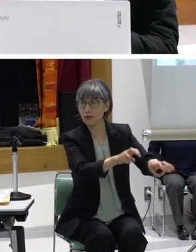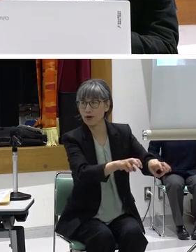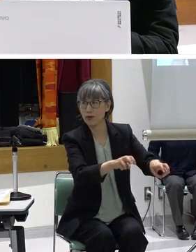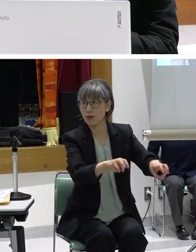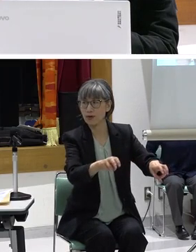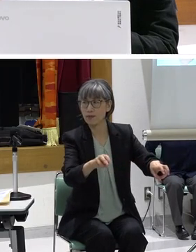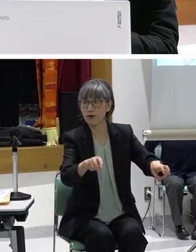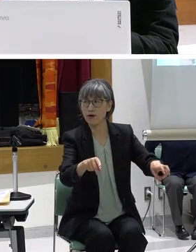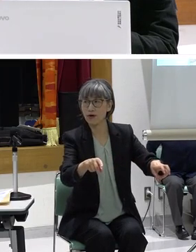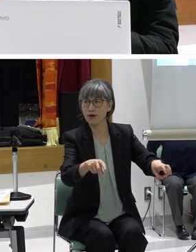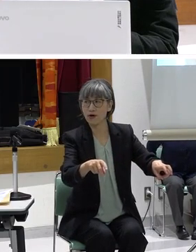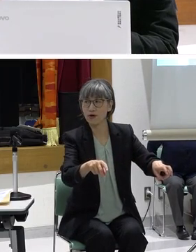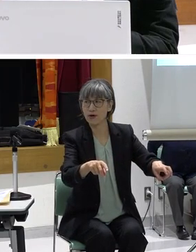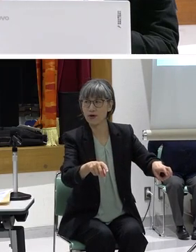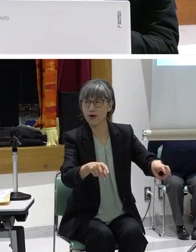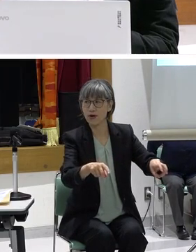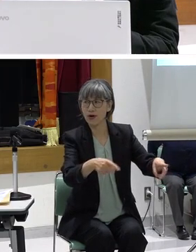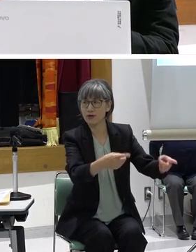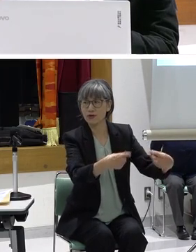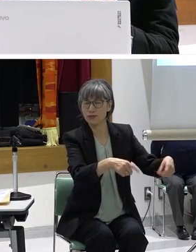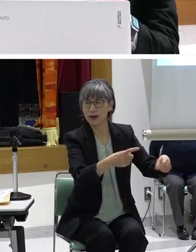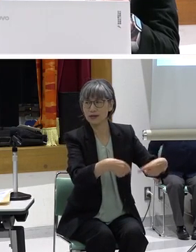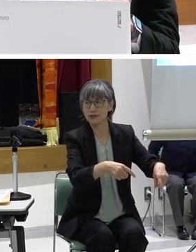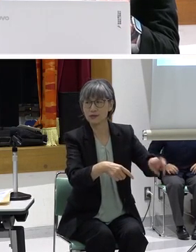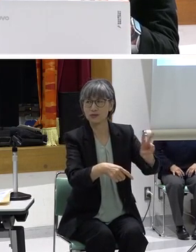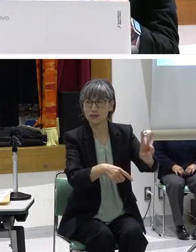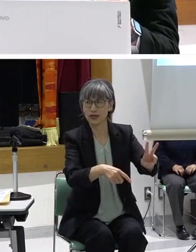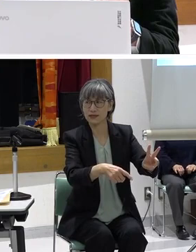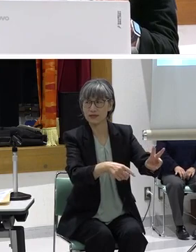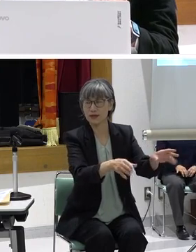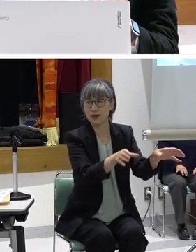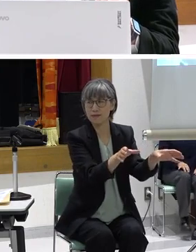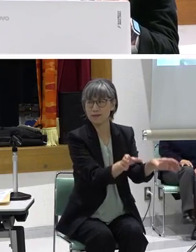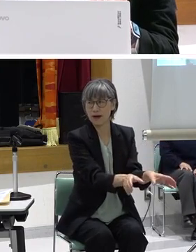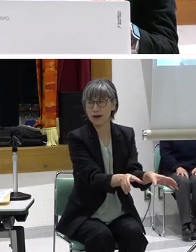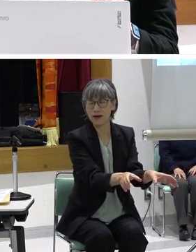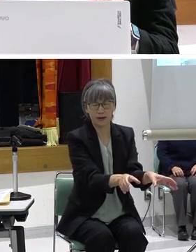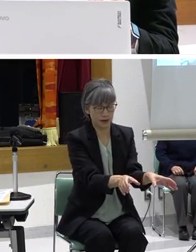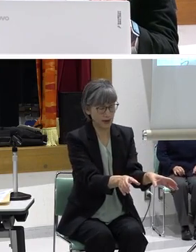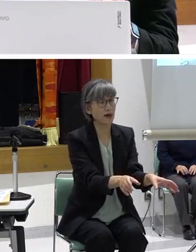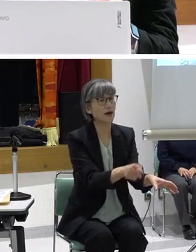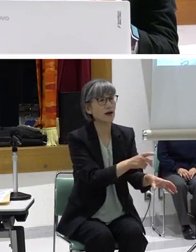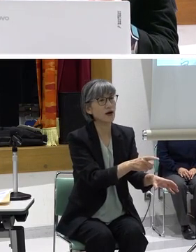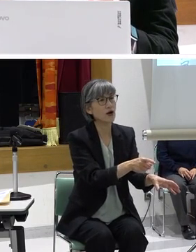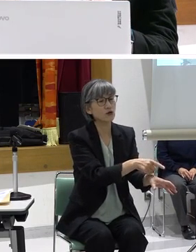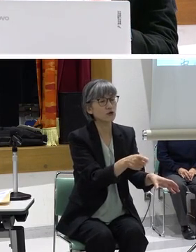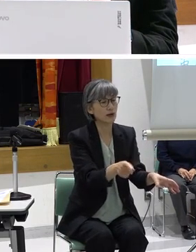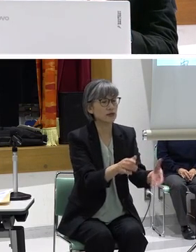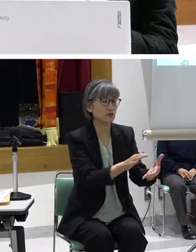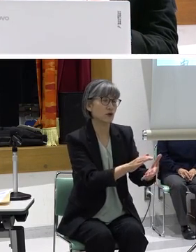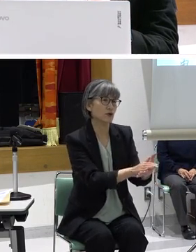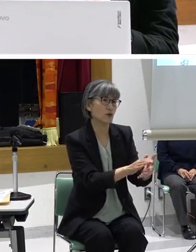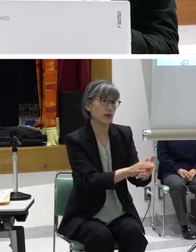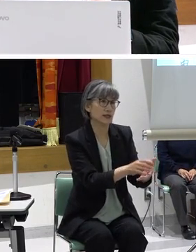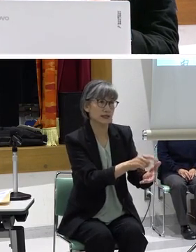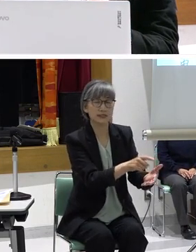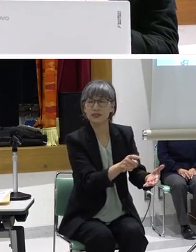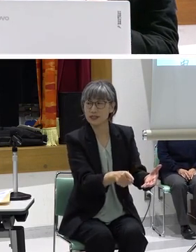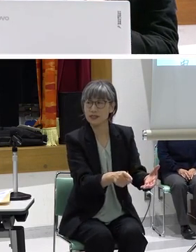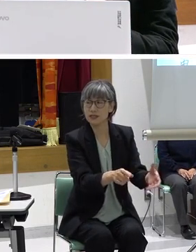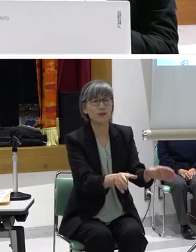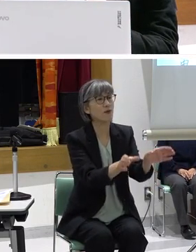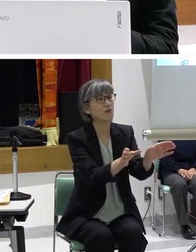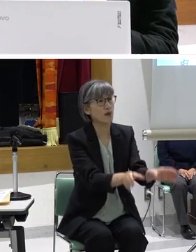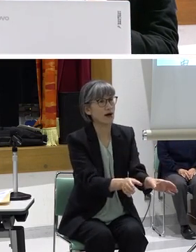にここは車椅子席が2つ並んでるから、例えば車椅子同士の友達であったりとかね、いうふうにも行ける。でさ